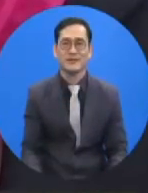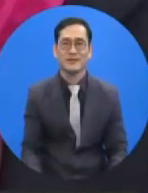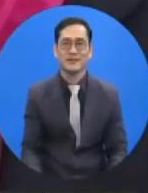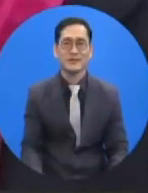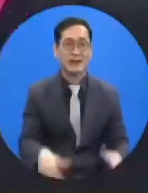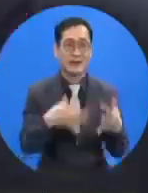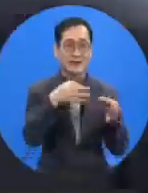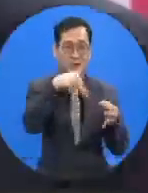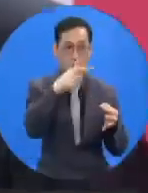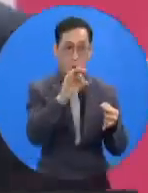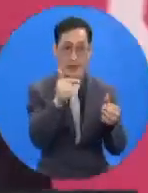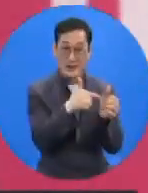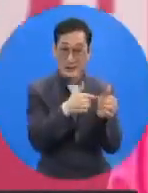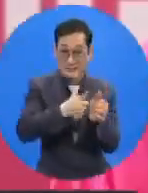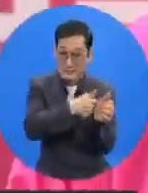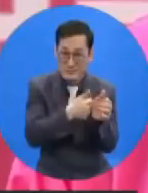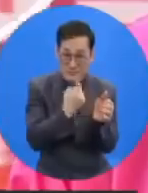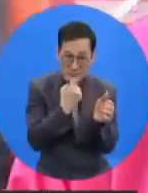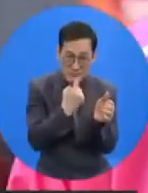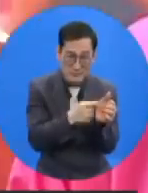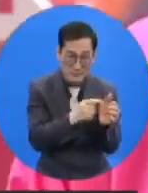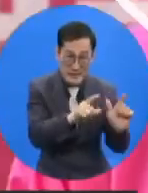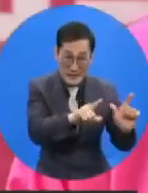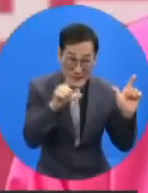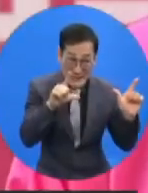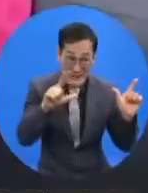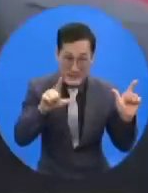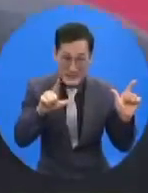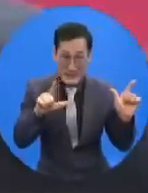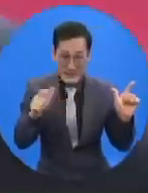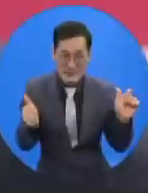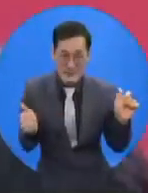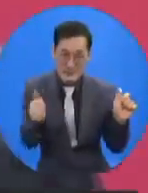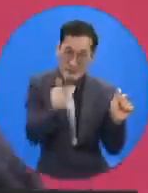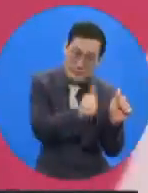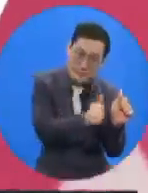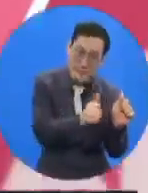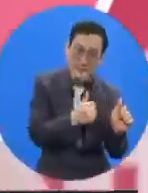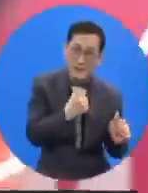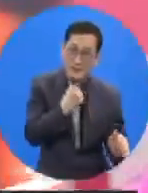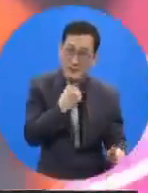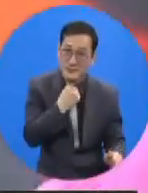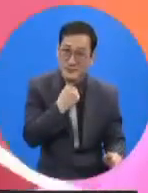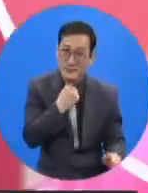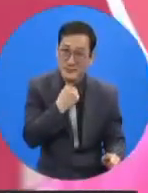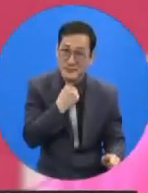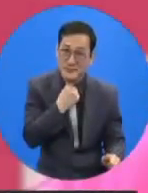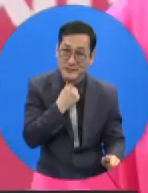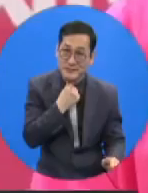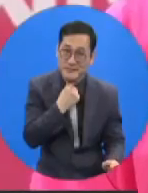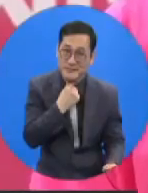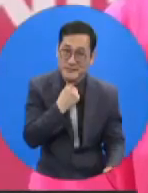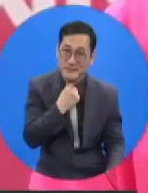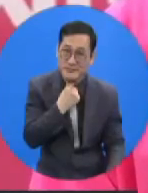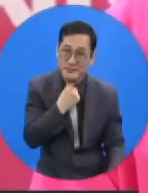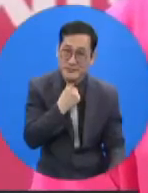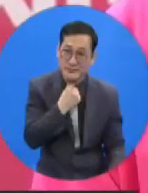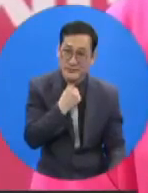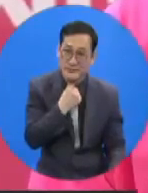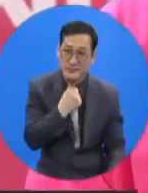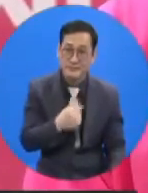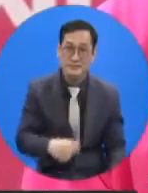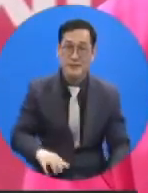아니면은 정말 그 국회에 대해서 본인이 저 달았던 배지에 대한 그 지나친 스토킹인지 아